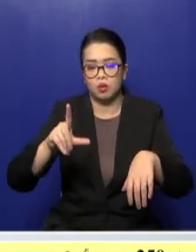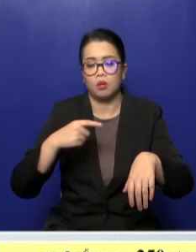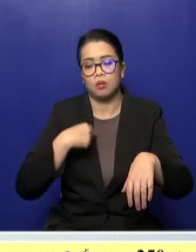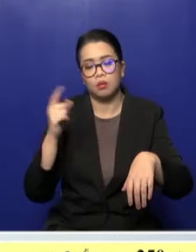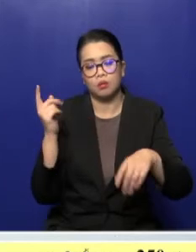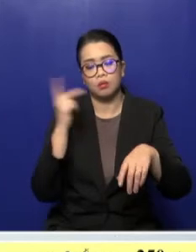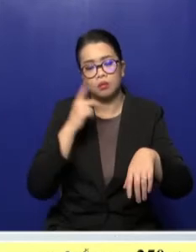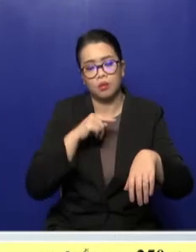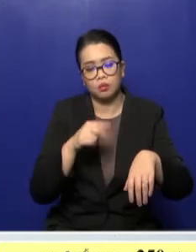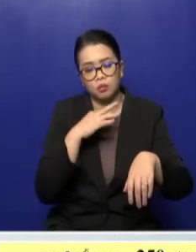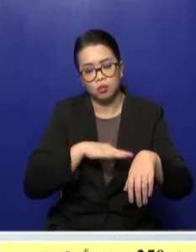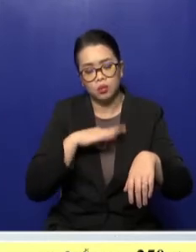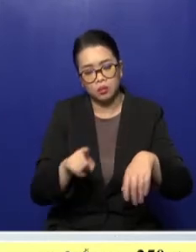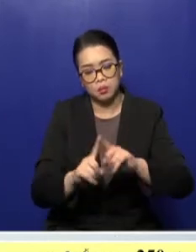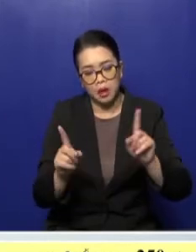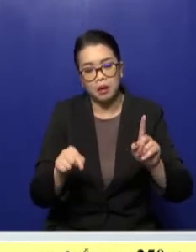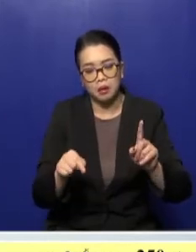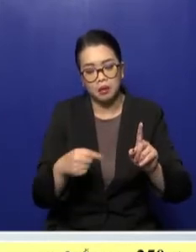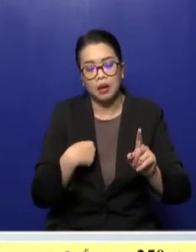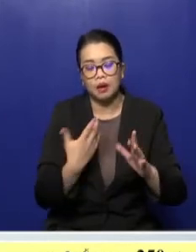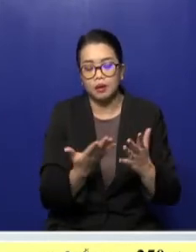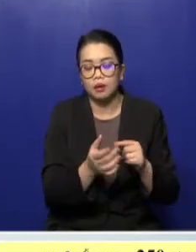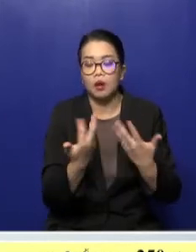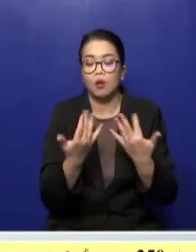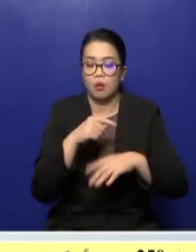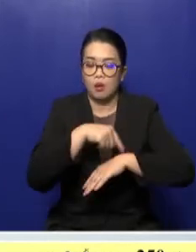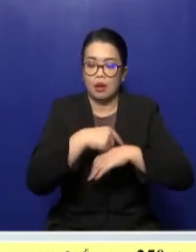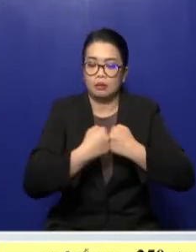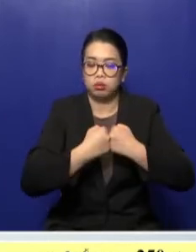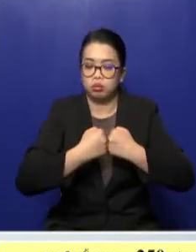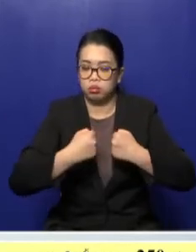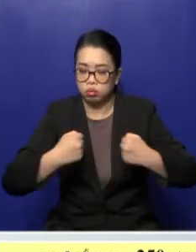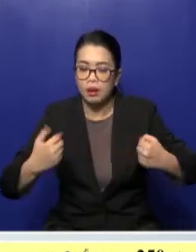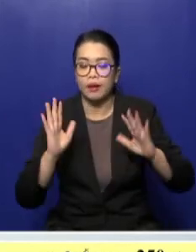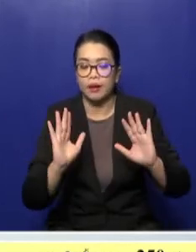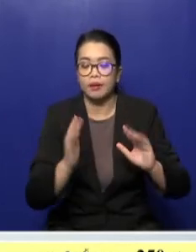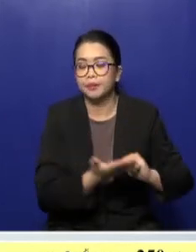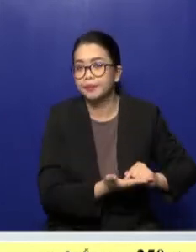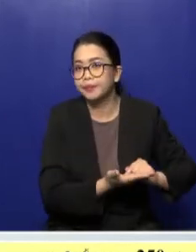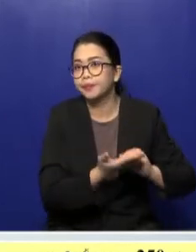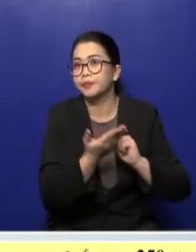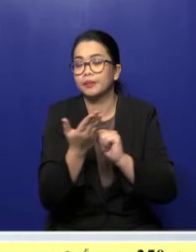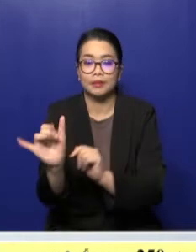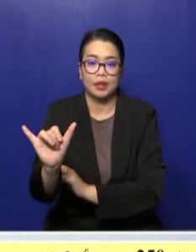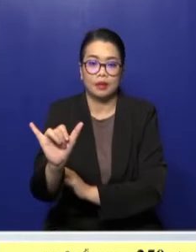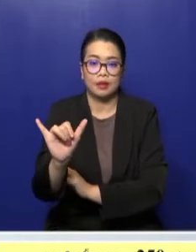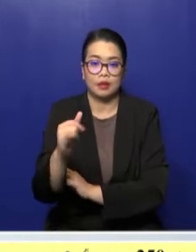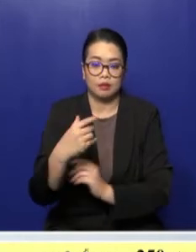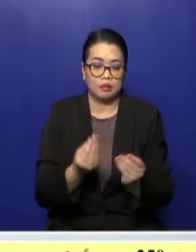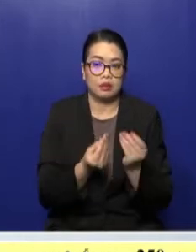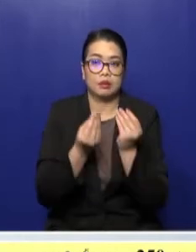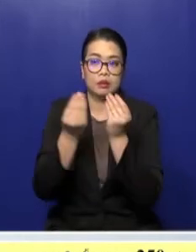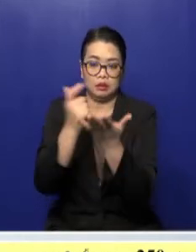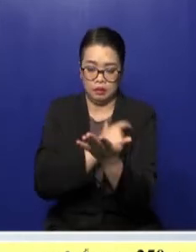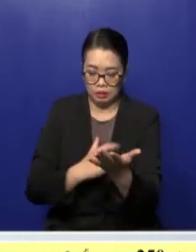จะยืดเวลาในการสูดเกล้าผมก็ผู้ต้องต้องอีกต่อไปว่าเรื่องการทูลเกล้าเข้าไปเกี่ยวกับผมนะครับ